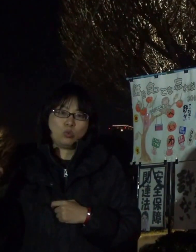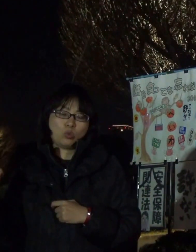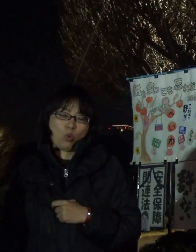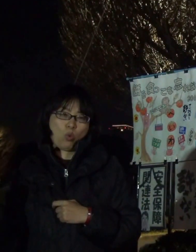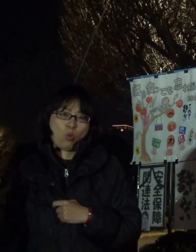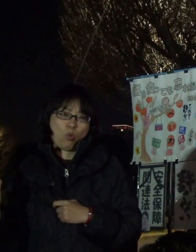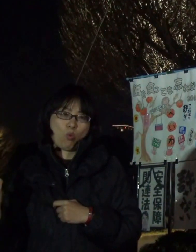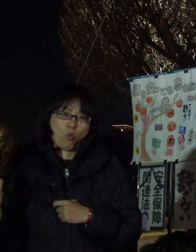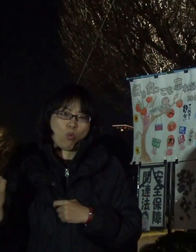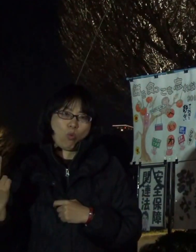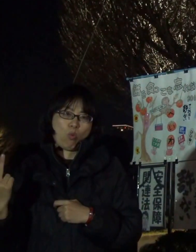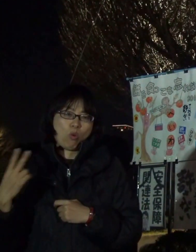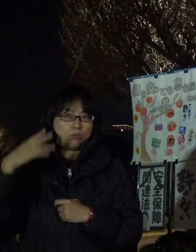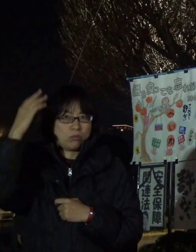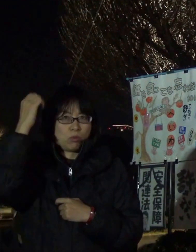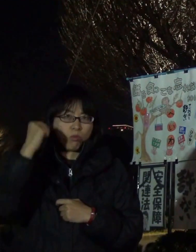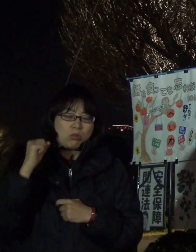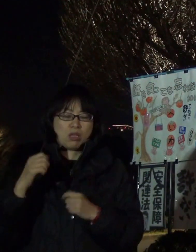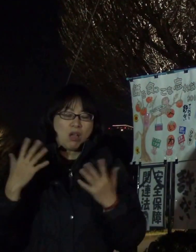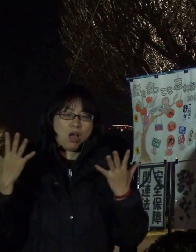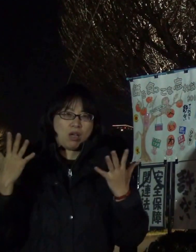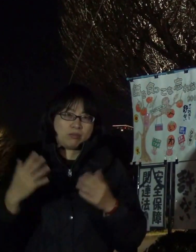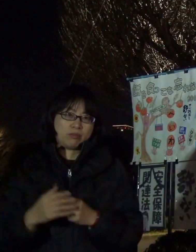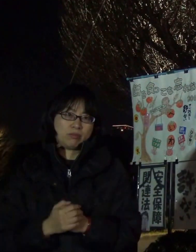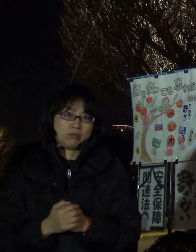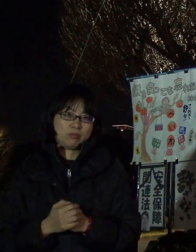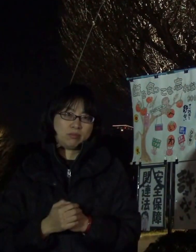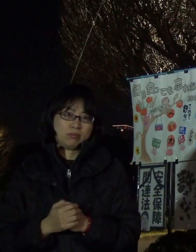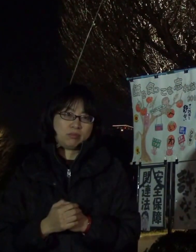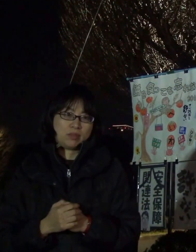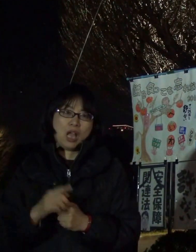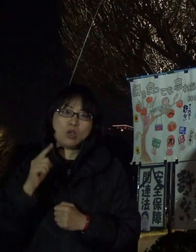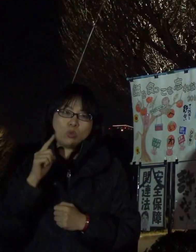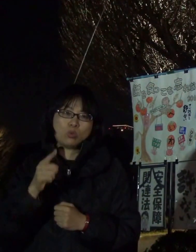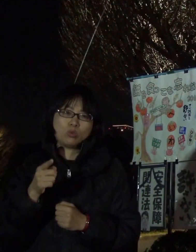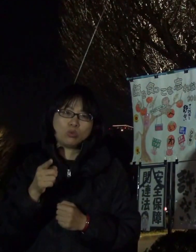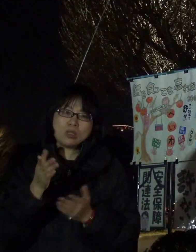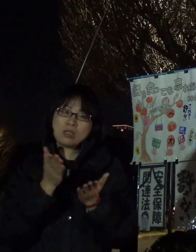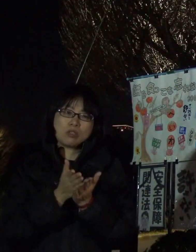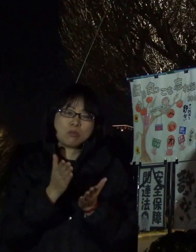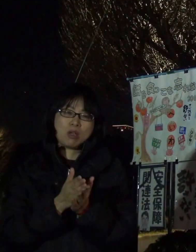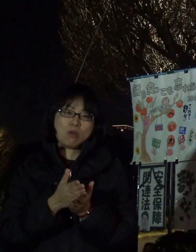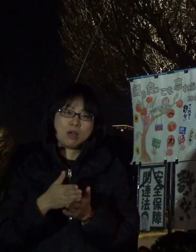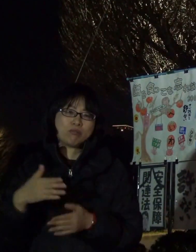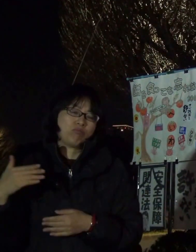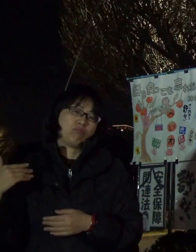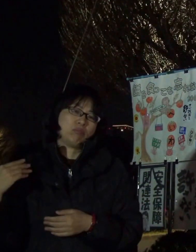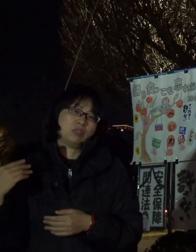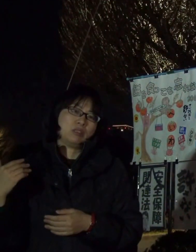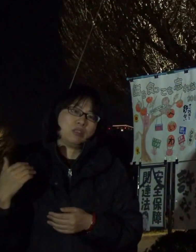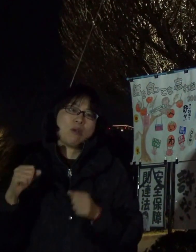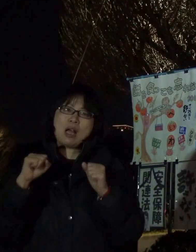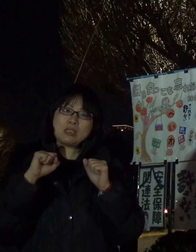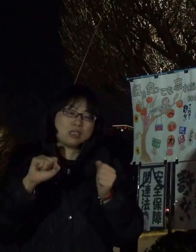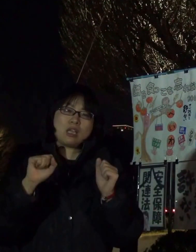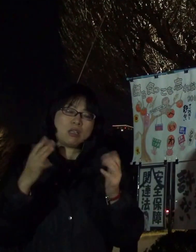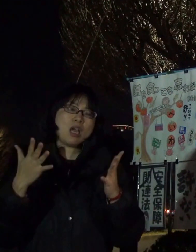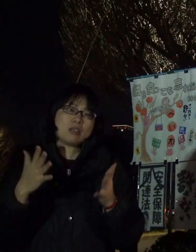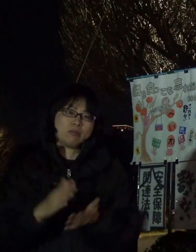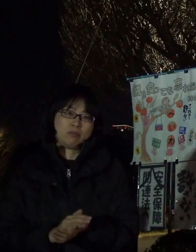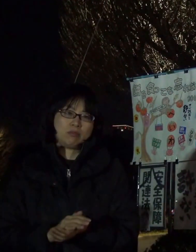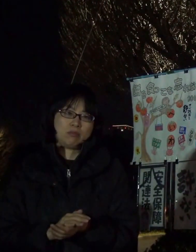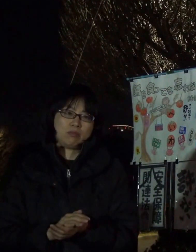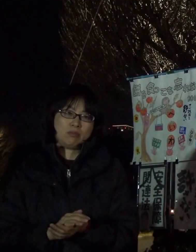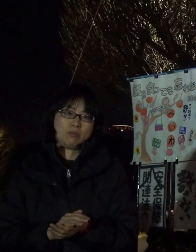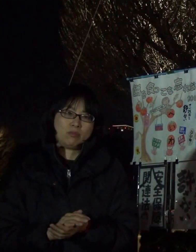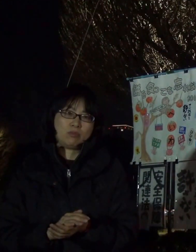記憶にない、そういう言い回しはしなかったと、そして撤回お詫びという展開になるわけ